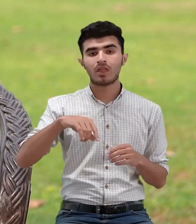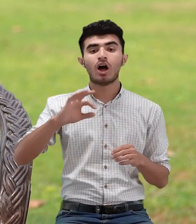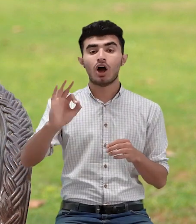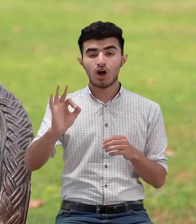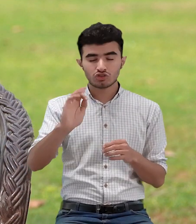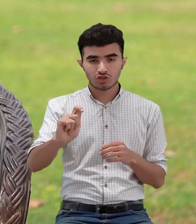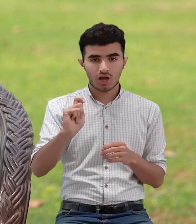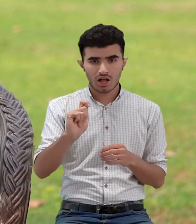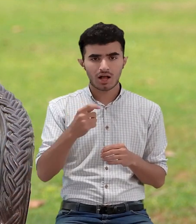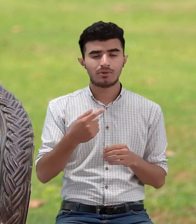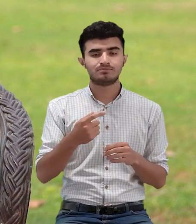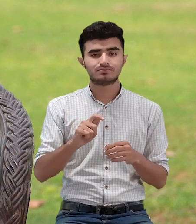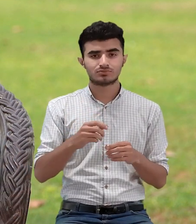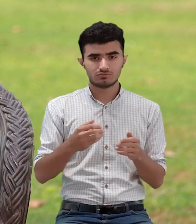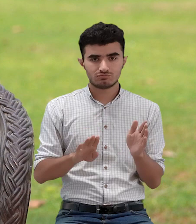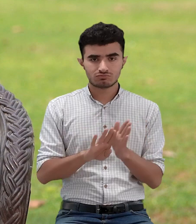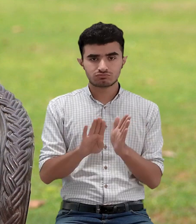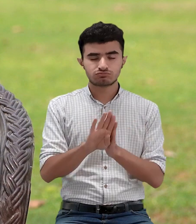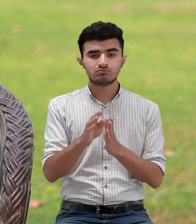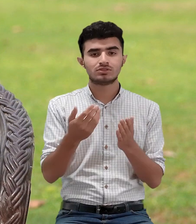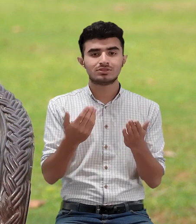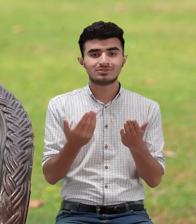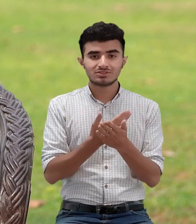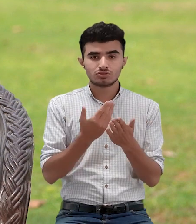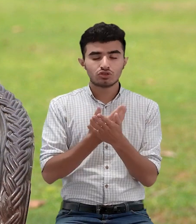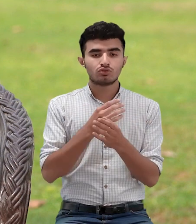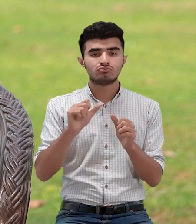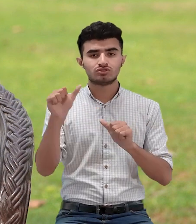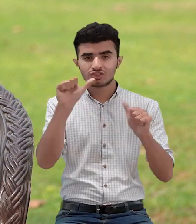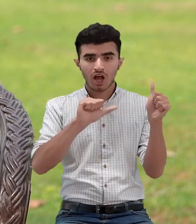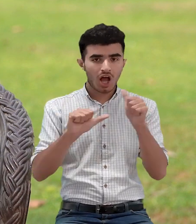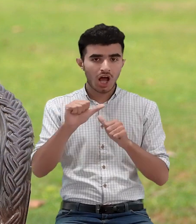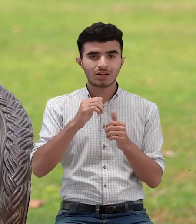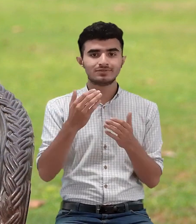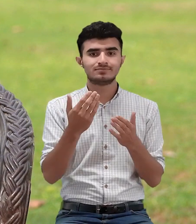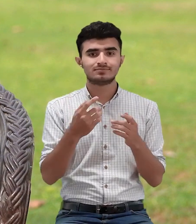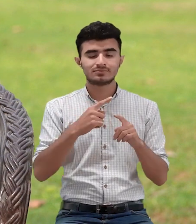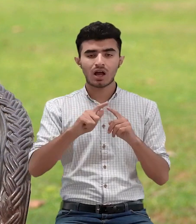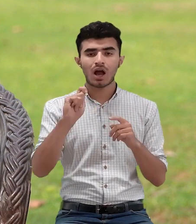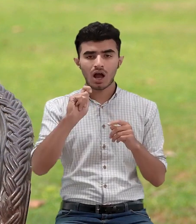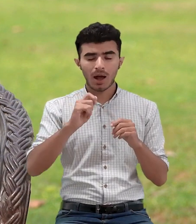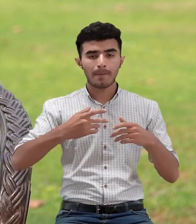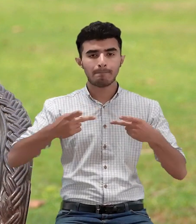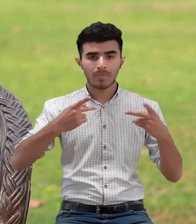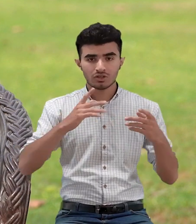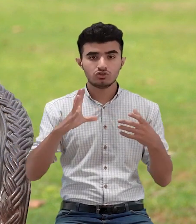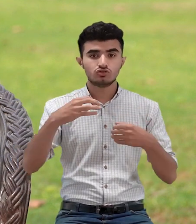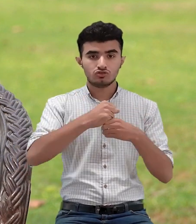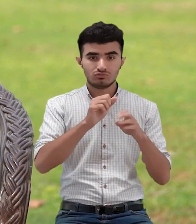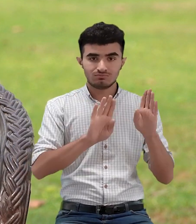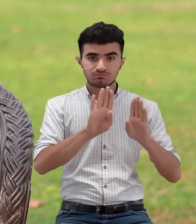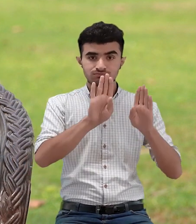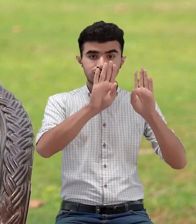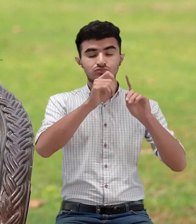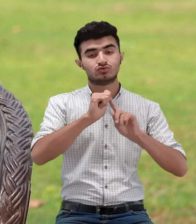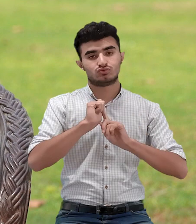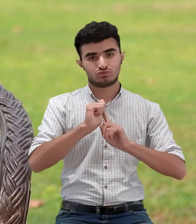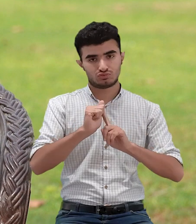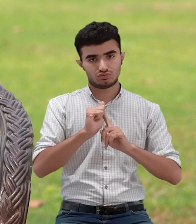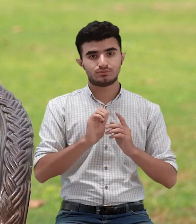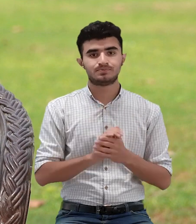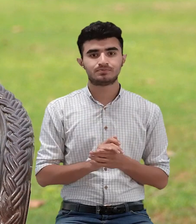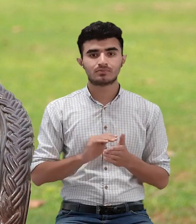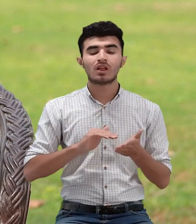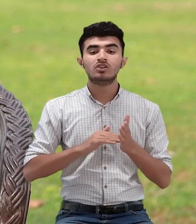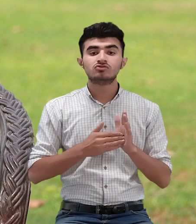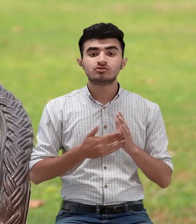की तरक्की में, नई डिस्कवरीज़ करने में, साइंस बनाने में, हमें एक दूसरे से जो आगे बढ़ने का जज्बा है, वो हसद का जज्बा हमें